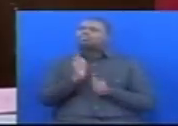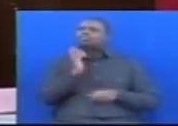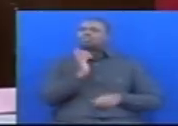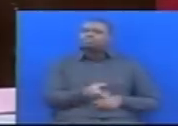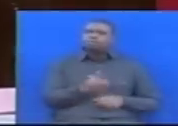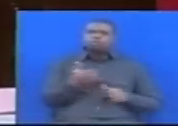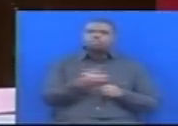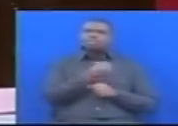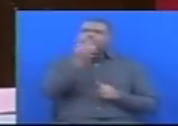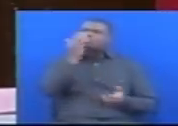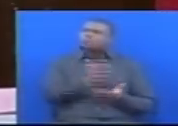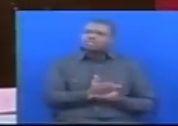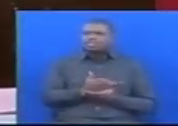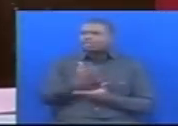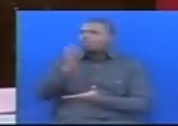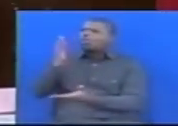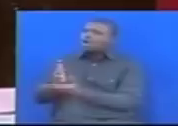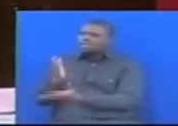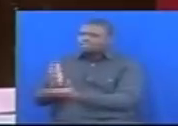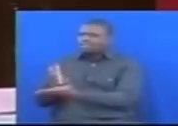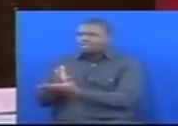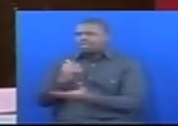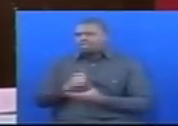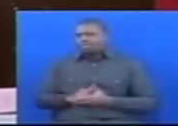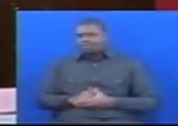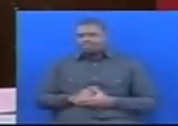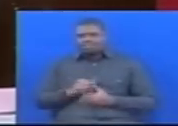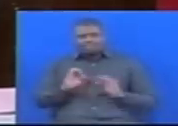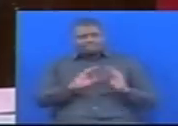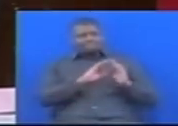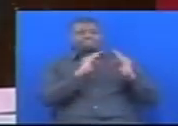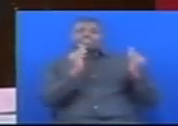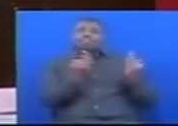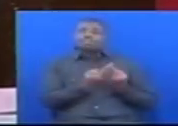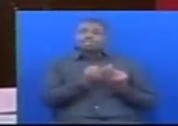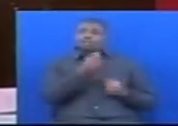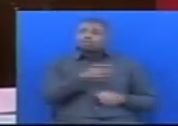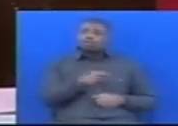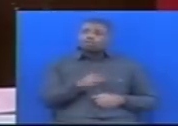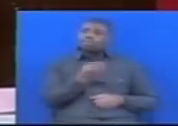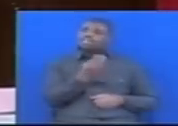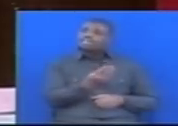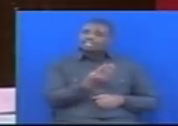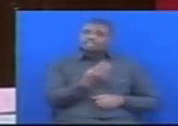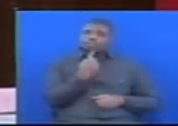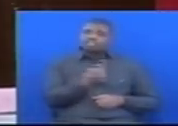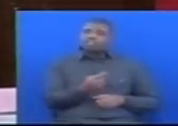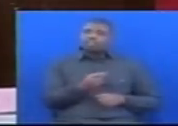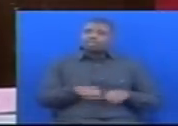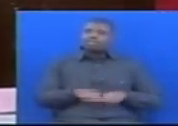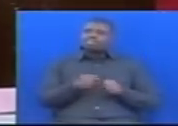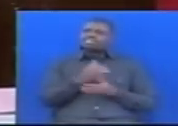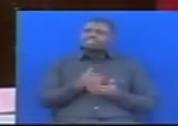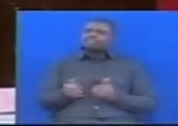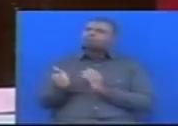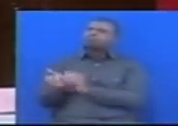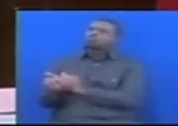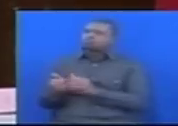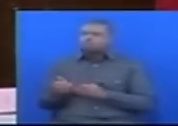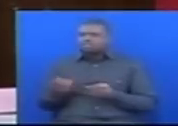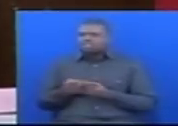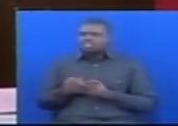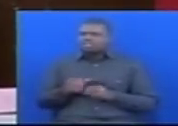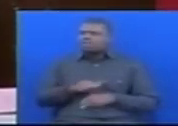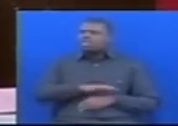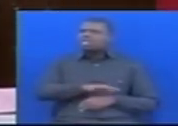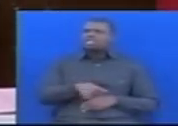ya kupata ukweli na uhakika. Familia ya watu wanne inayotajwa inamiliki sehemu ndogo sana ya ile eneo. Ni kama heka